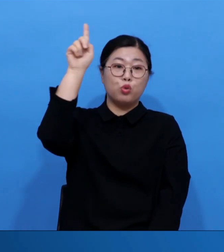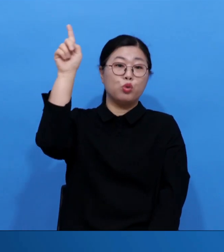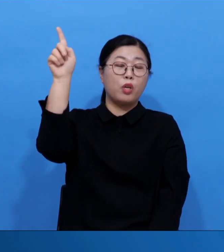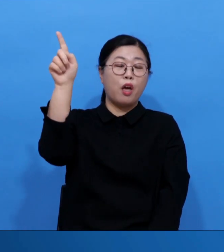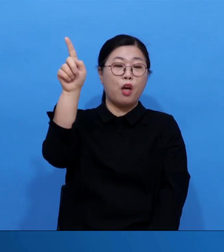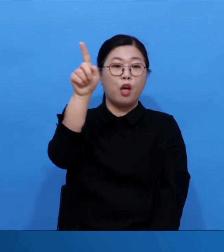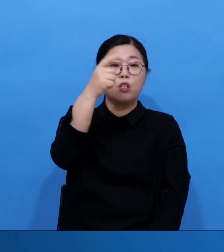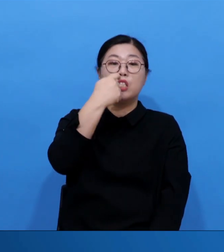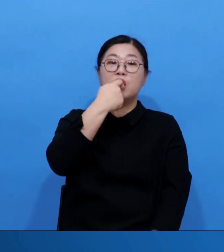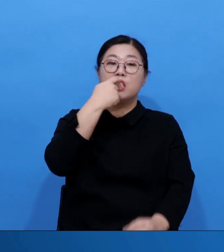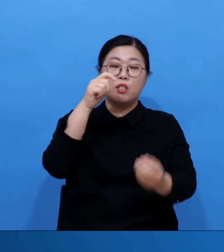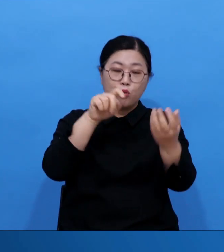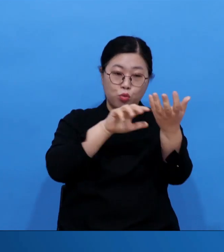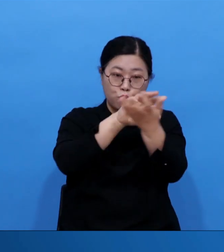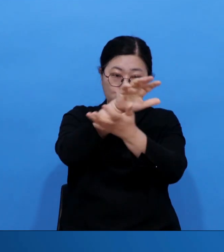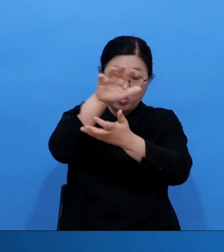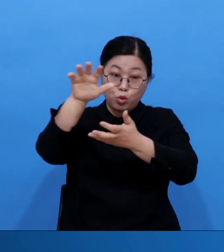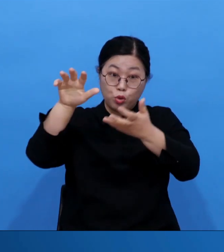저 공중에